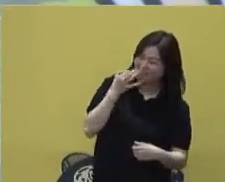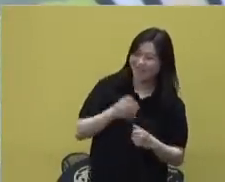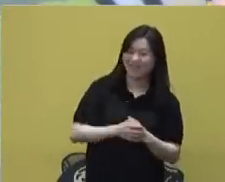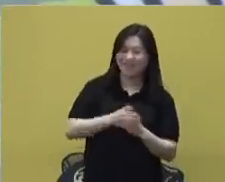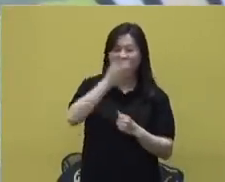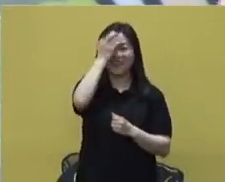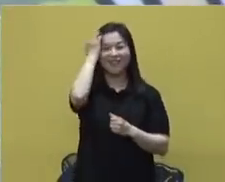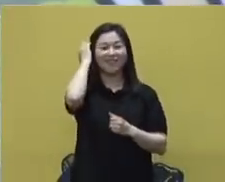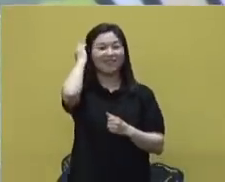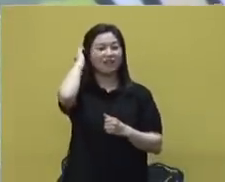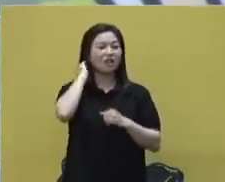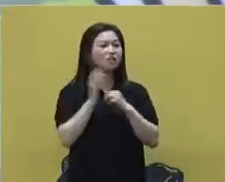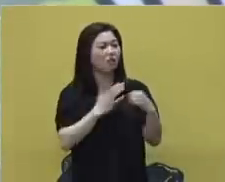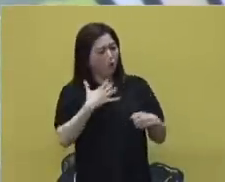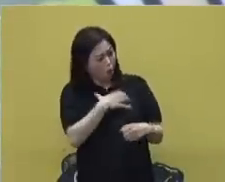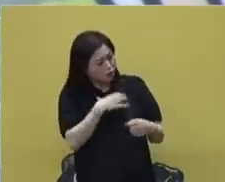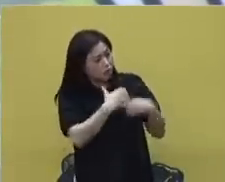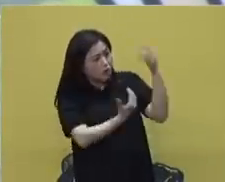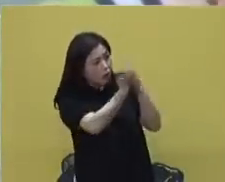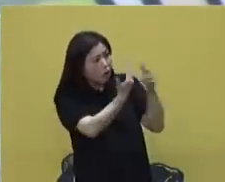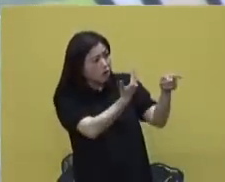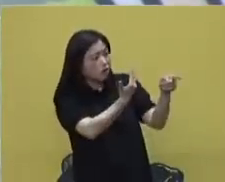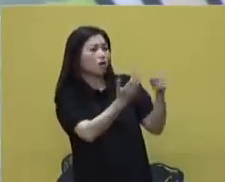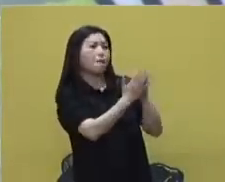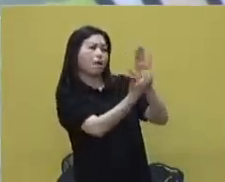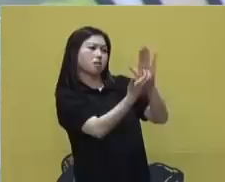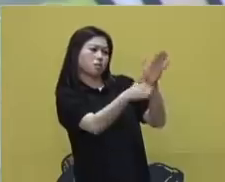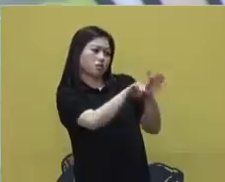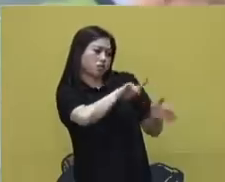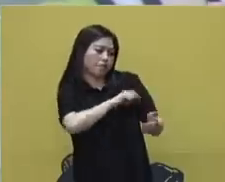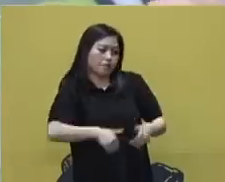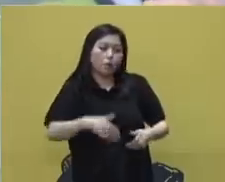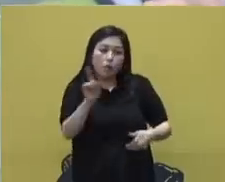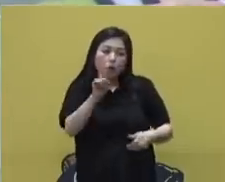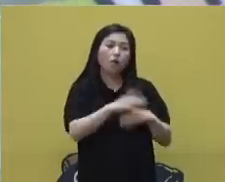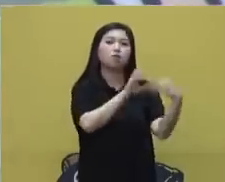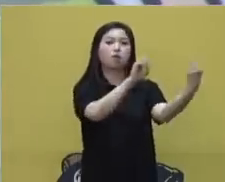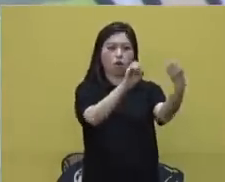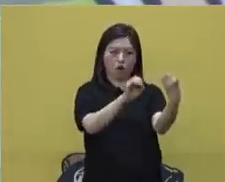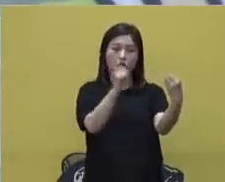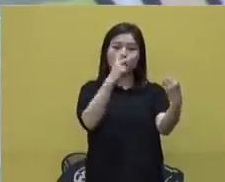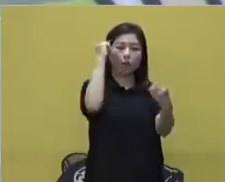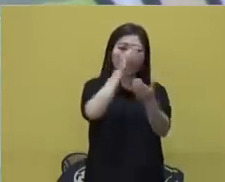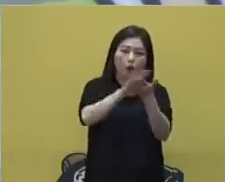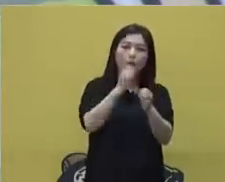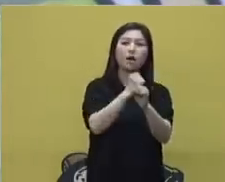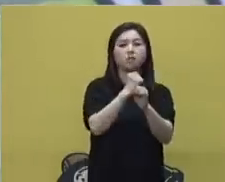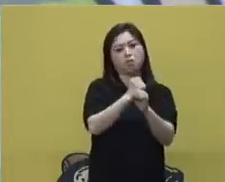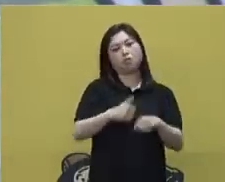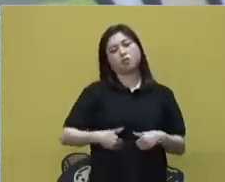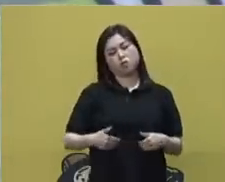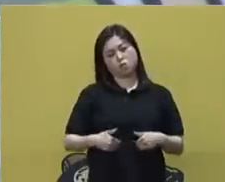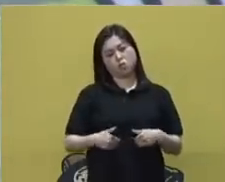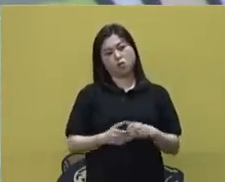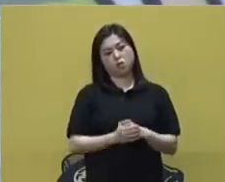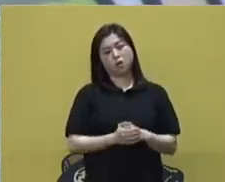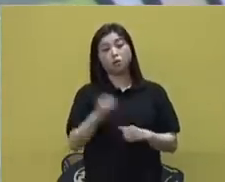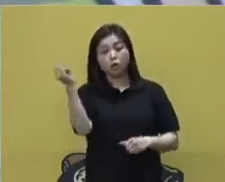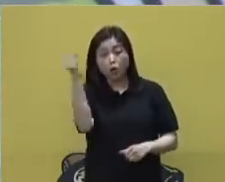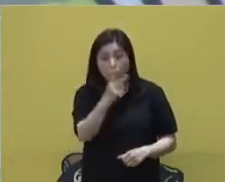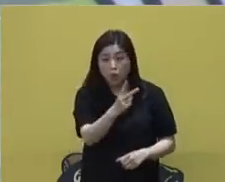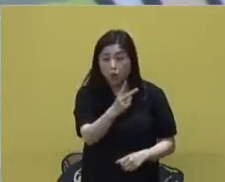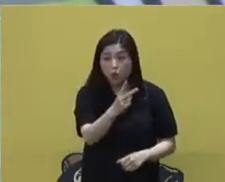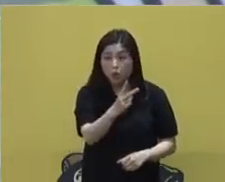이러한 지금 걱정스러운 사태조차도 막기 위해서 가장 필요한 게 뭡니까? 대화고 평화를 만들어가는 거잖아요. 그리고 한편으로는